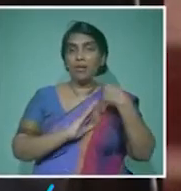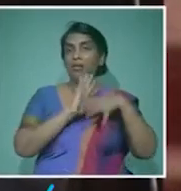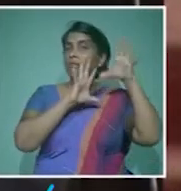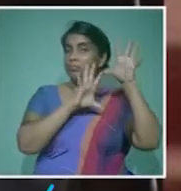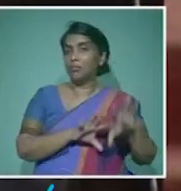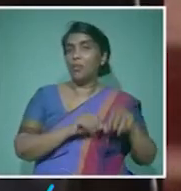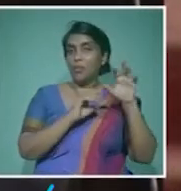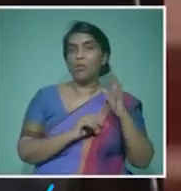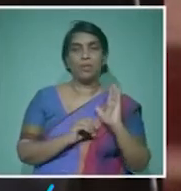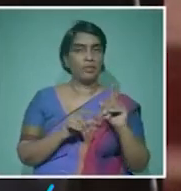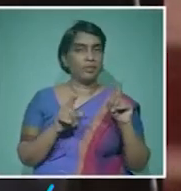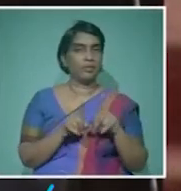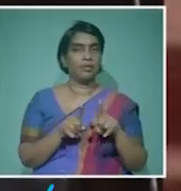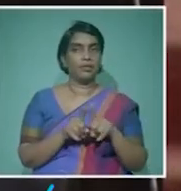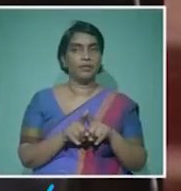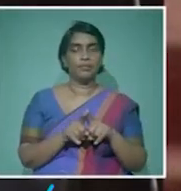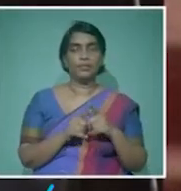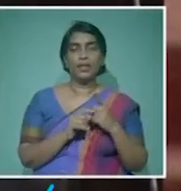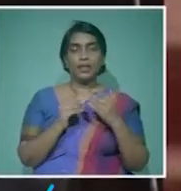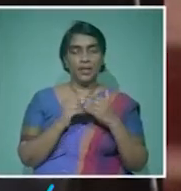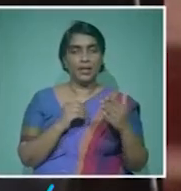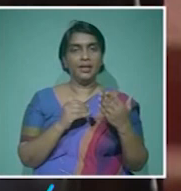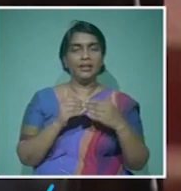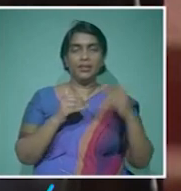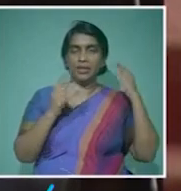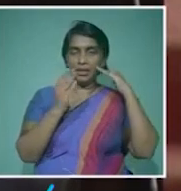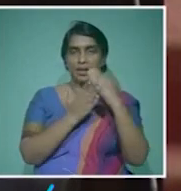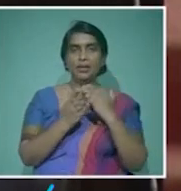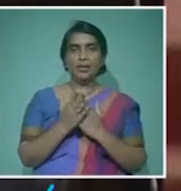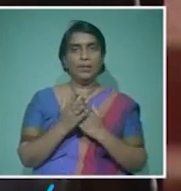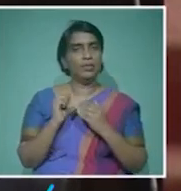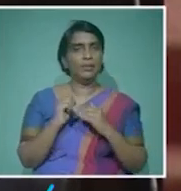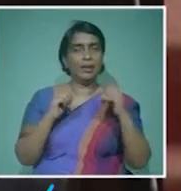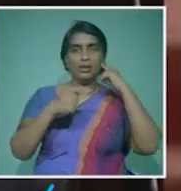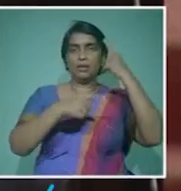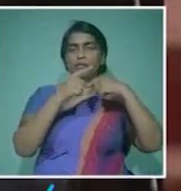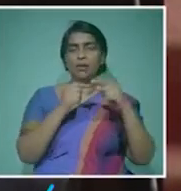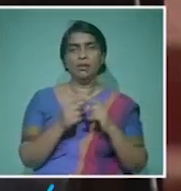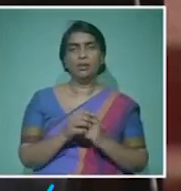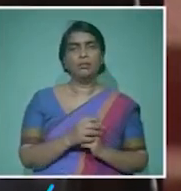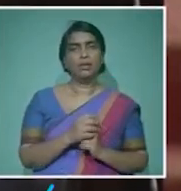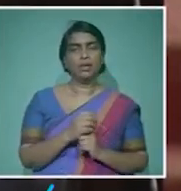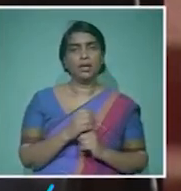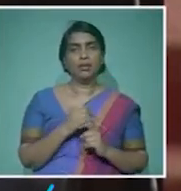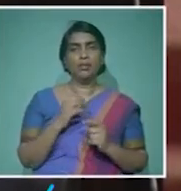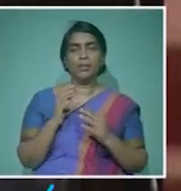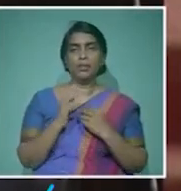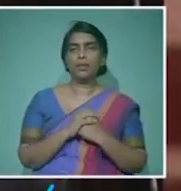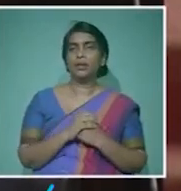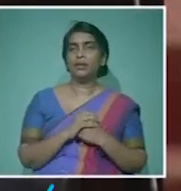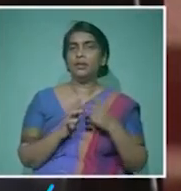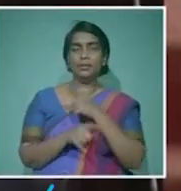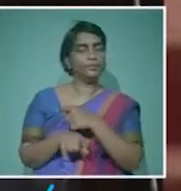ගෙන්න ගන්න ඕන නිසා. නිසා තමයි මම හිතන්නේ අපිට මේ සතිය ඇතුළතදී පහම් පිටි මිල අඩු කරගන්න පුළුවන්. විශේෂයෙන්ම අපි